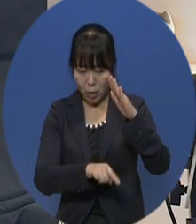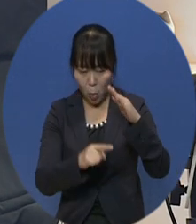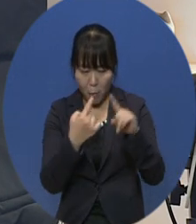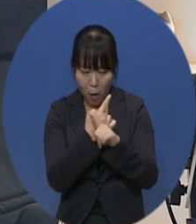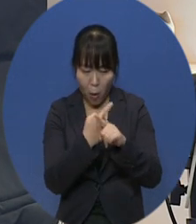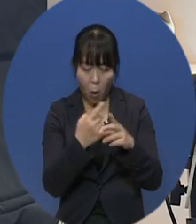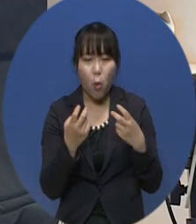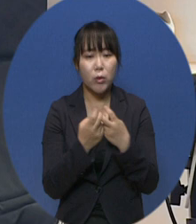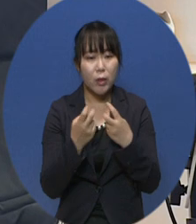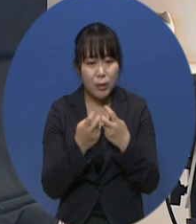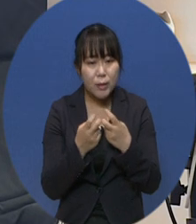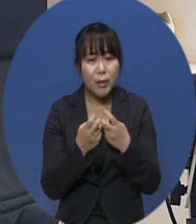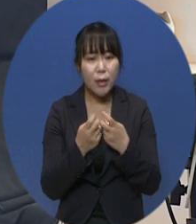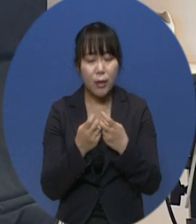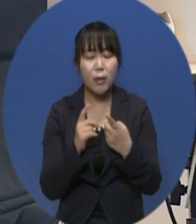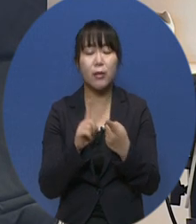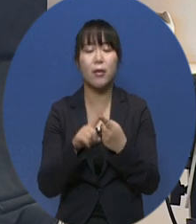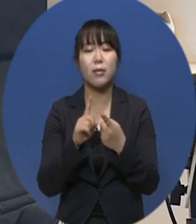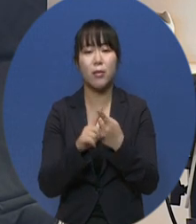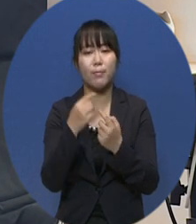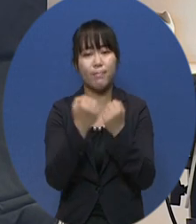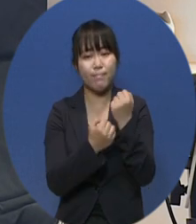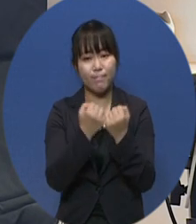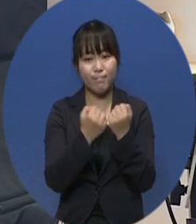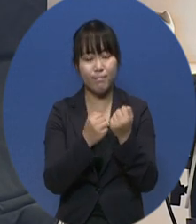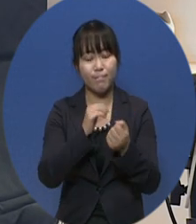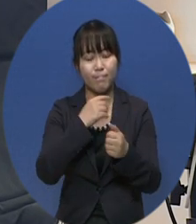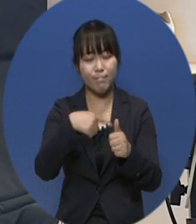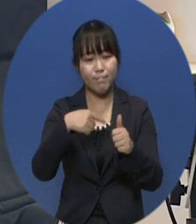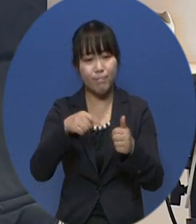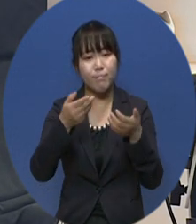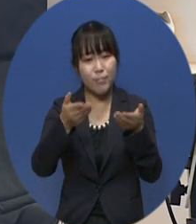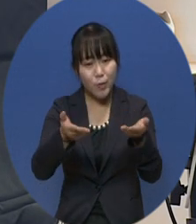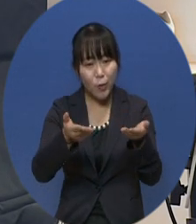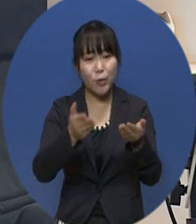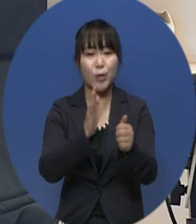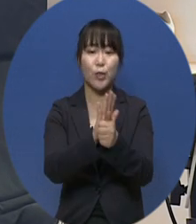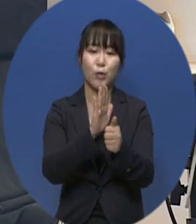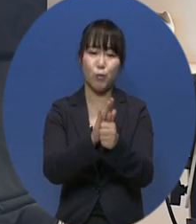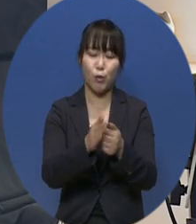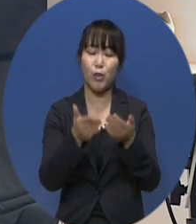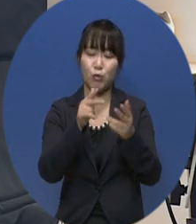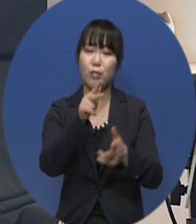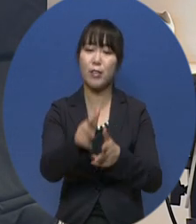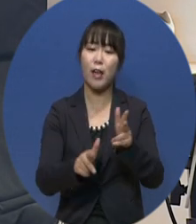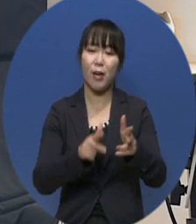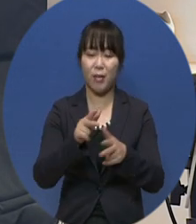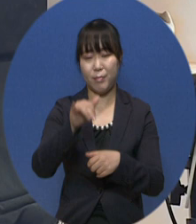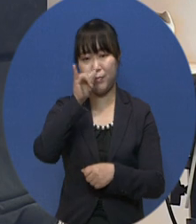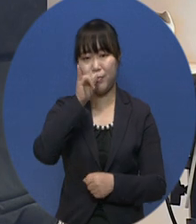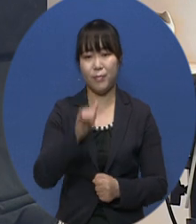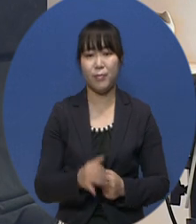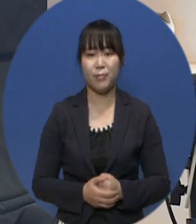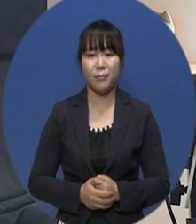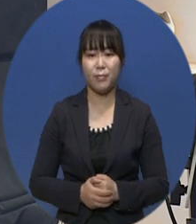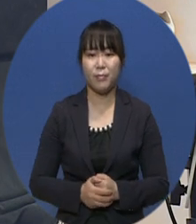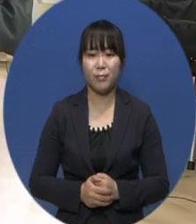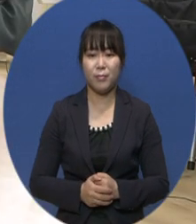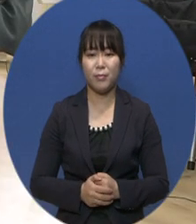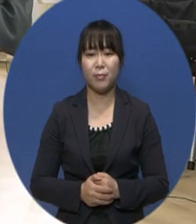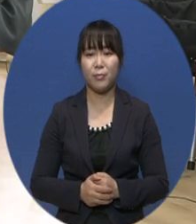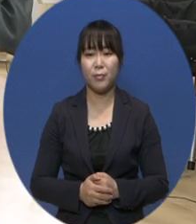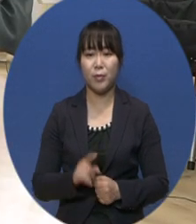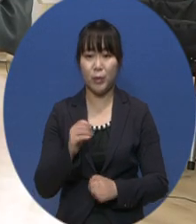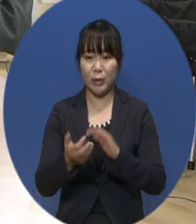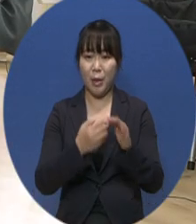바꿀 건지 네. 뭐 이런 것들도 좀 저희가 좀 멘토를 해주고 거기 좀 지원을 해주는 그런 사업들을 하고 있습니다. 그러니까 좀